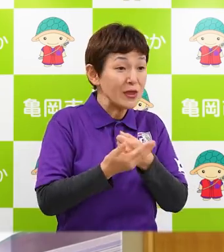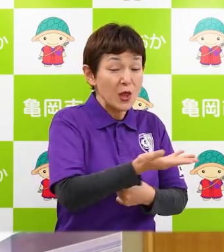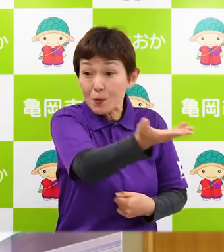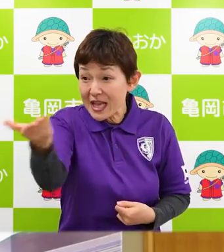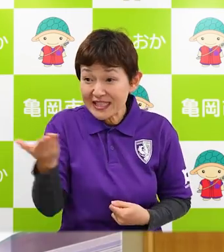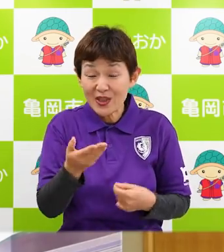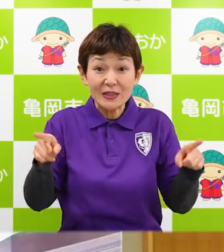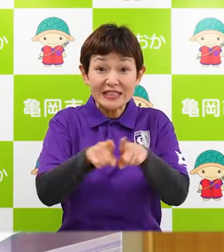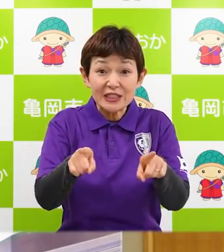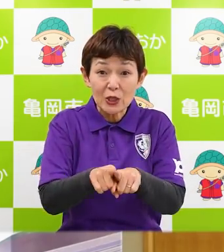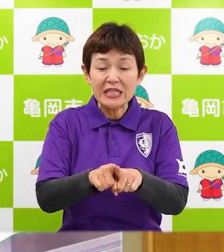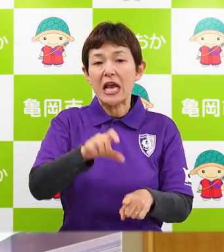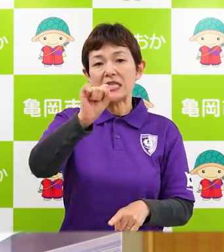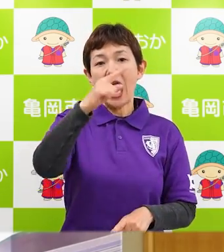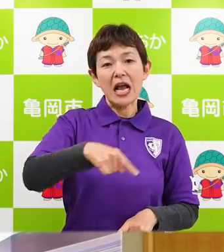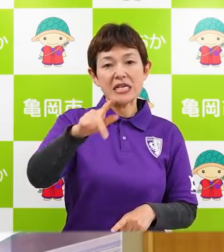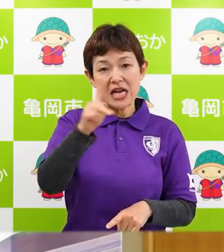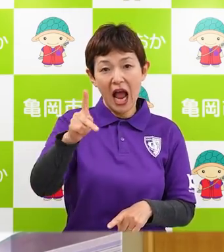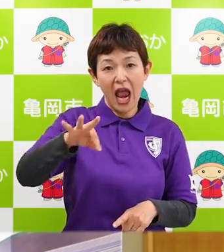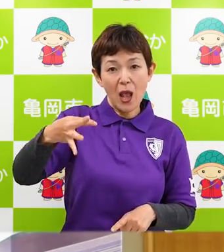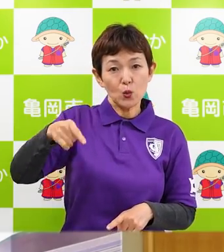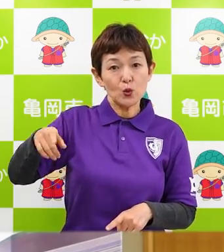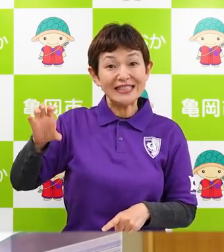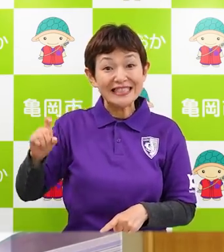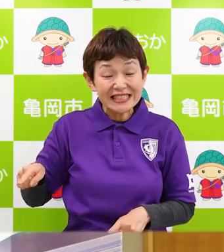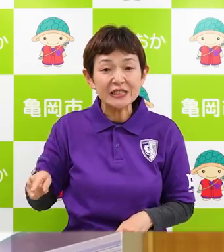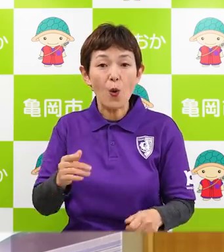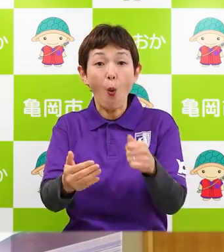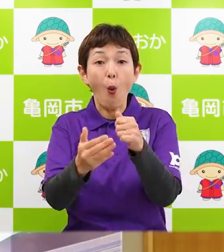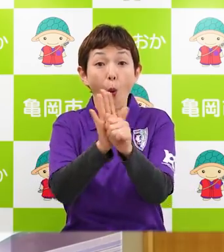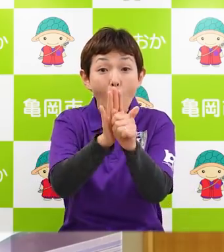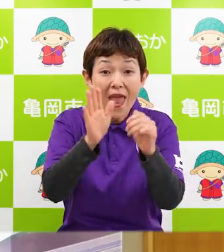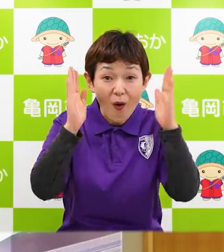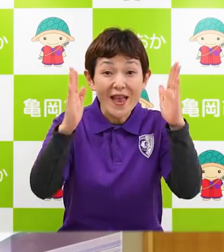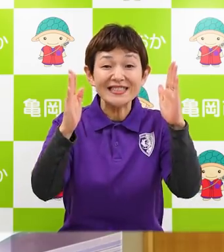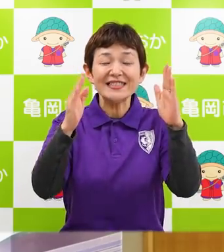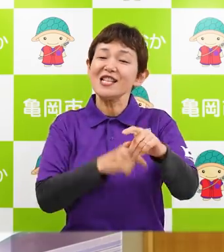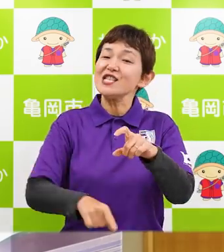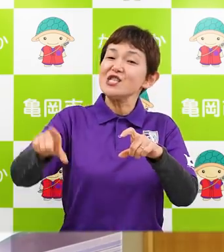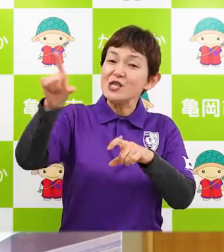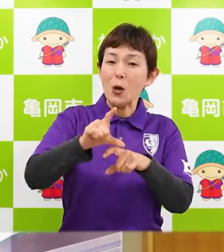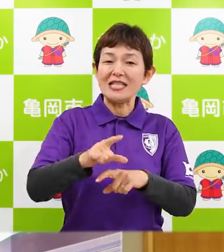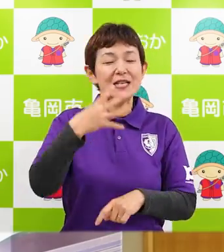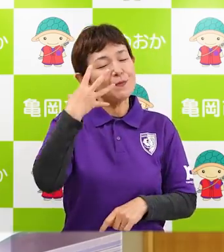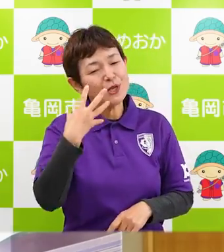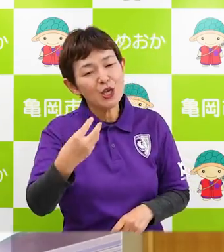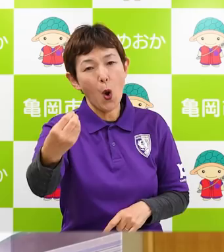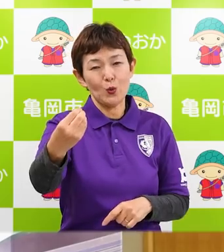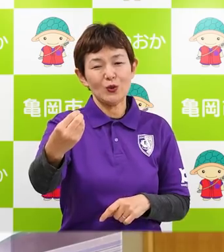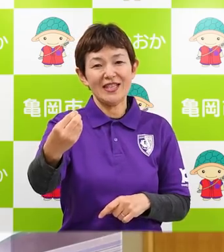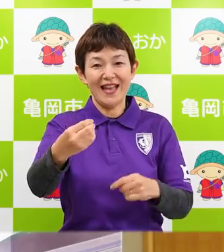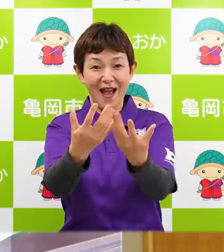共にサンガを FC を応援し、そしてサンガがより魅力的なまさにクラブと